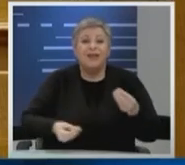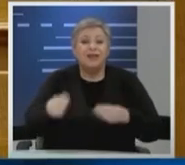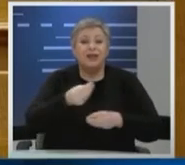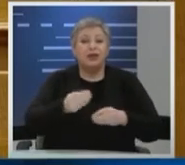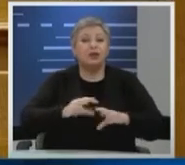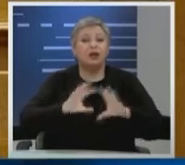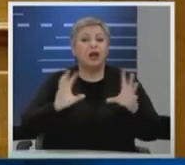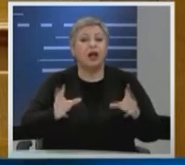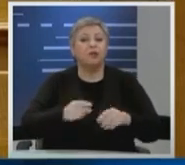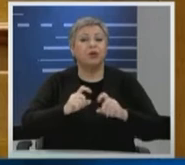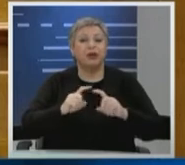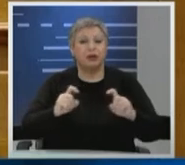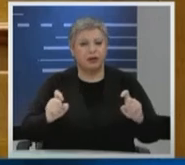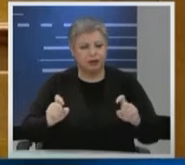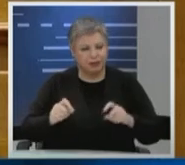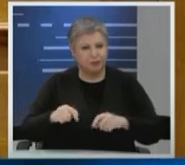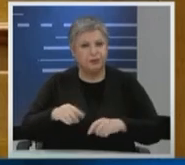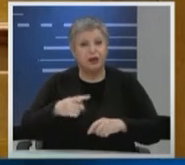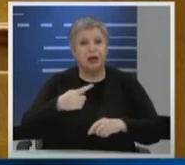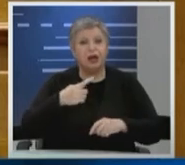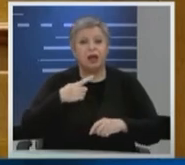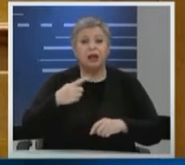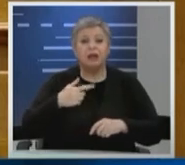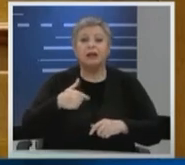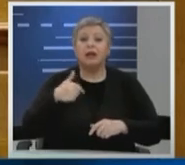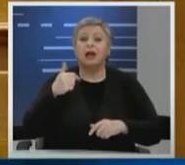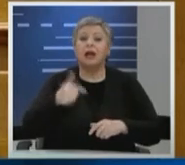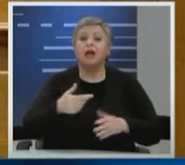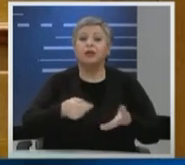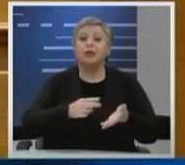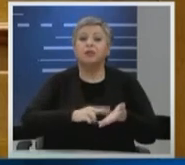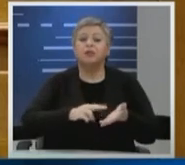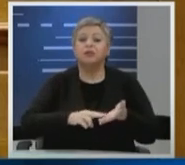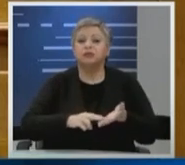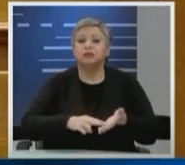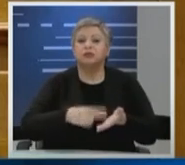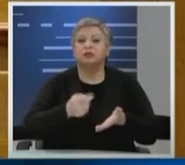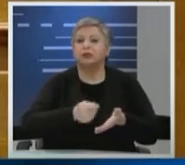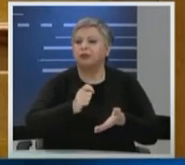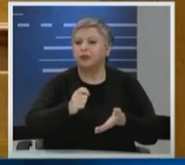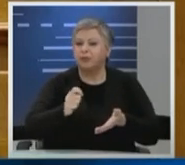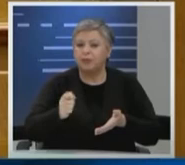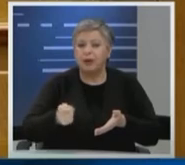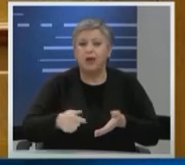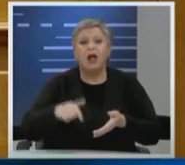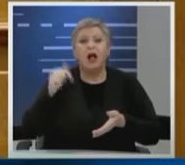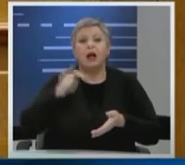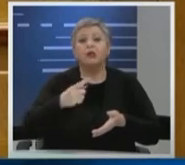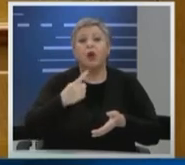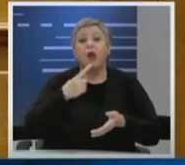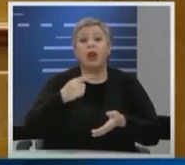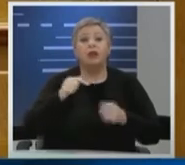από αναδιανεμητικό χαρακτήρα και κοινωνικό χαρακτήρα της ασφάλισης, το μετατρέψετε σε ανταποδοτικό